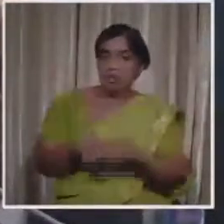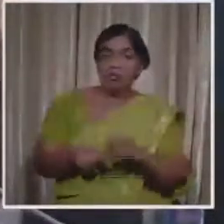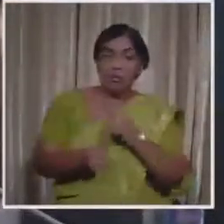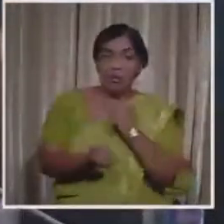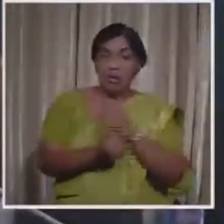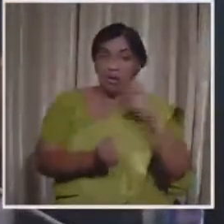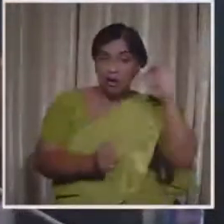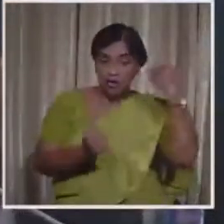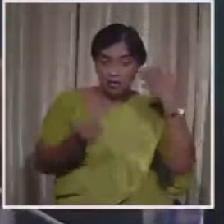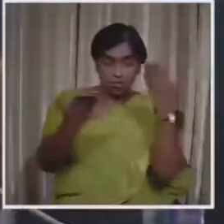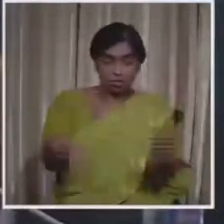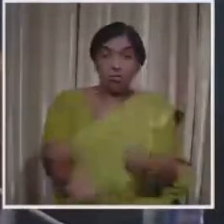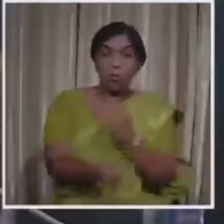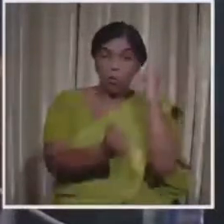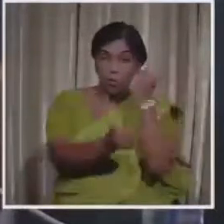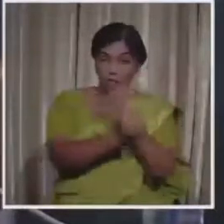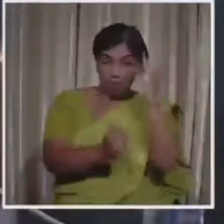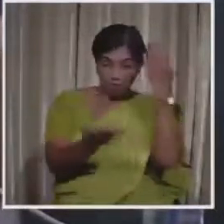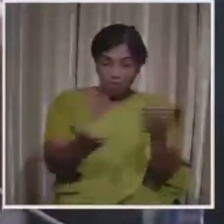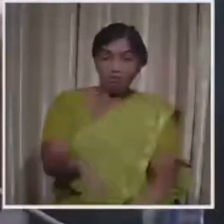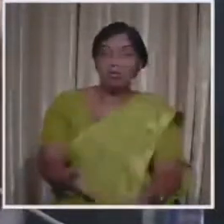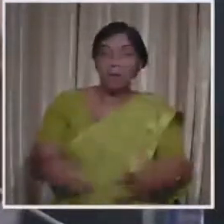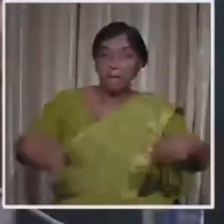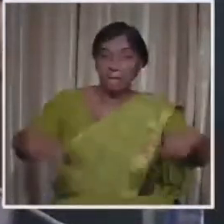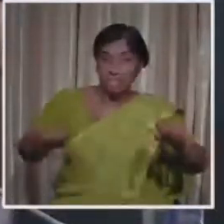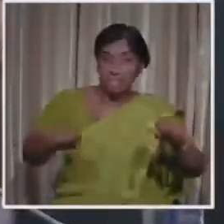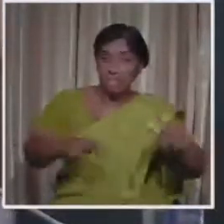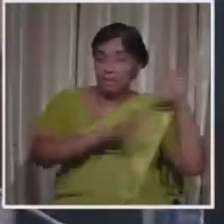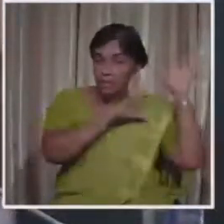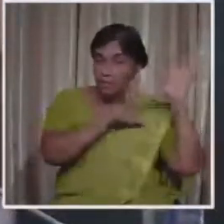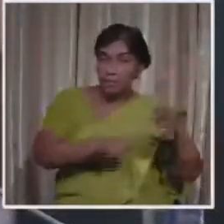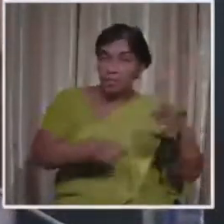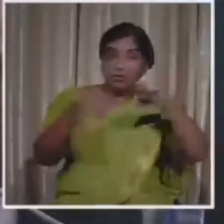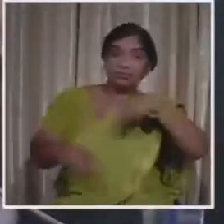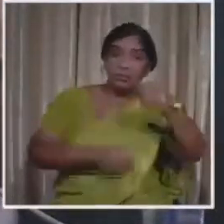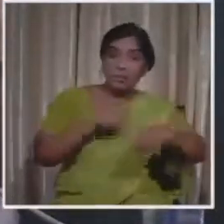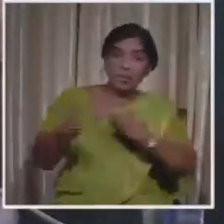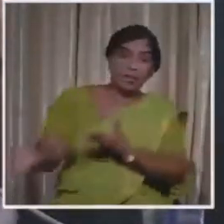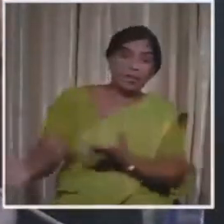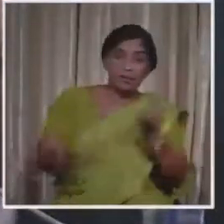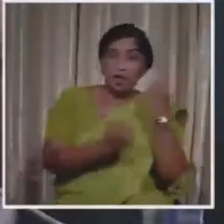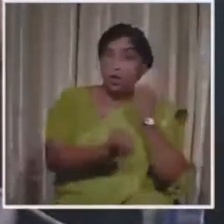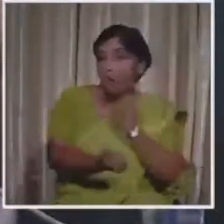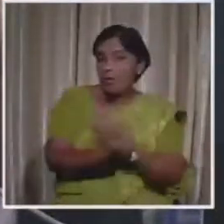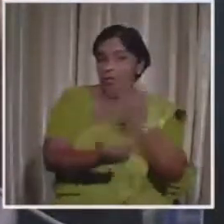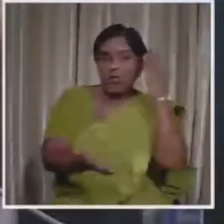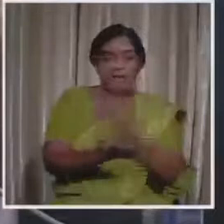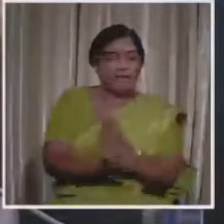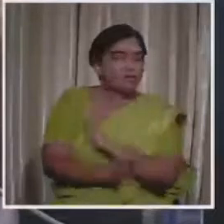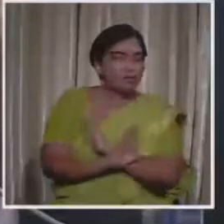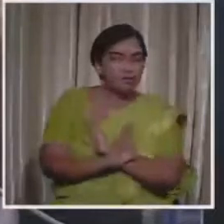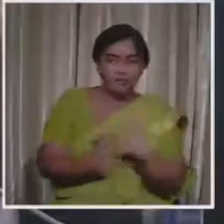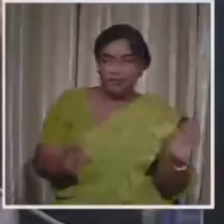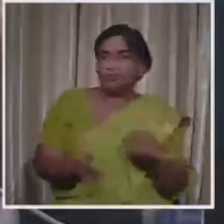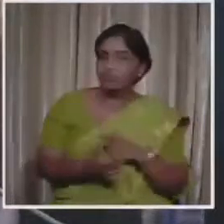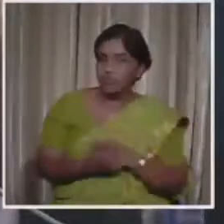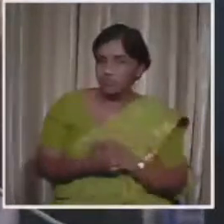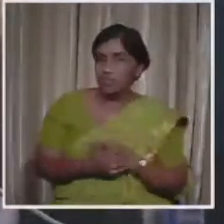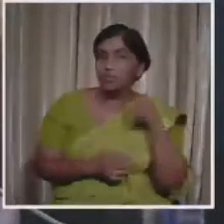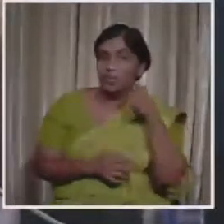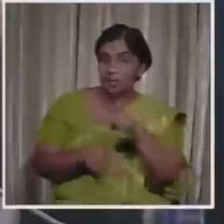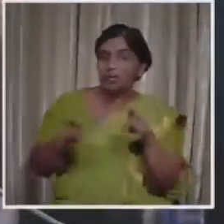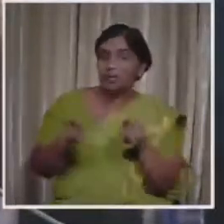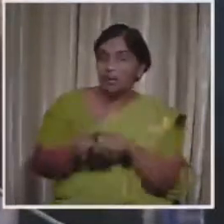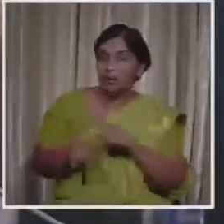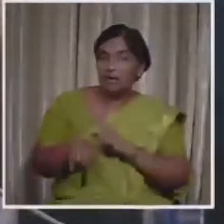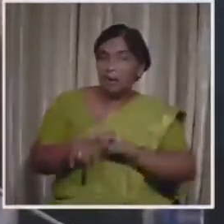මහත්තයයි කකුල් දෙක ළඟ තියලා තමන්ගේ මෝටර් සයිකල් වල බැඳගෙන යනකම් පොලිසිය එක අවස්ථාවක්වත් උත්සාහ කරේ නැහැ ඒක නවත්තන්න. ඒ වගේම